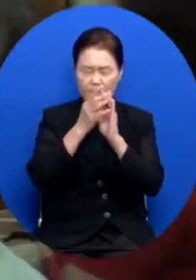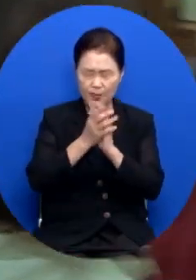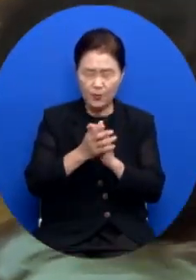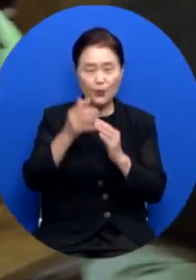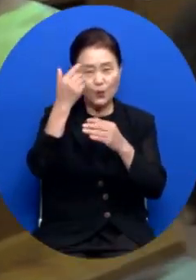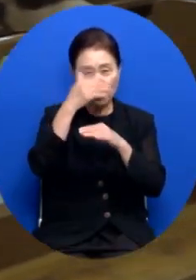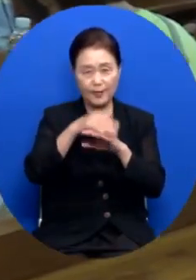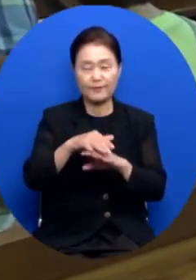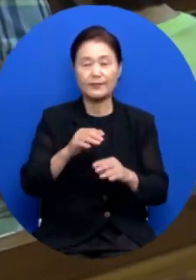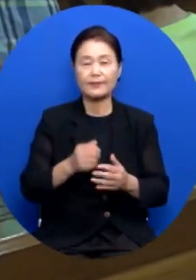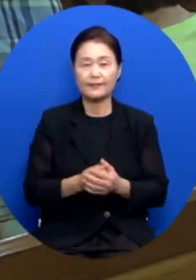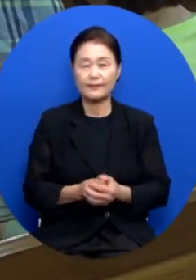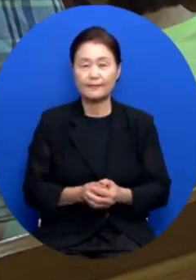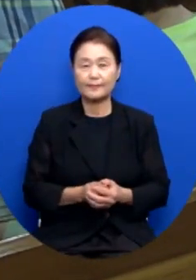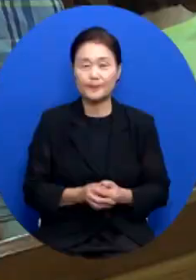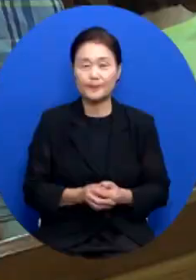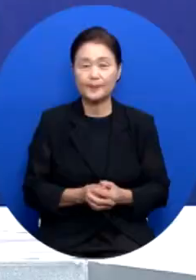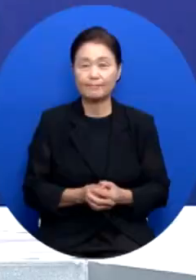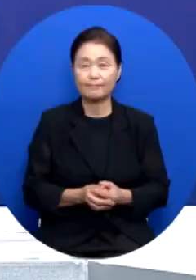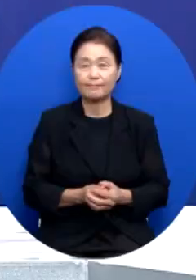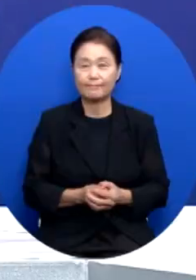예정입니다.